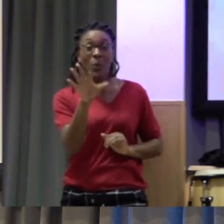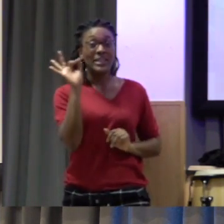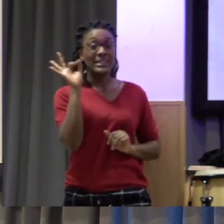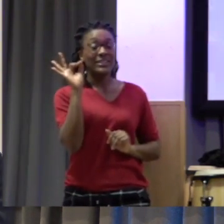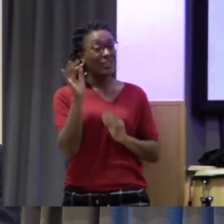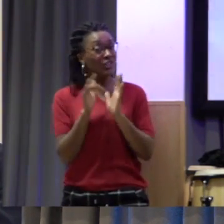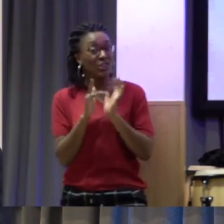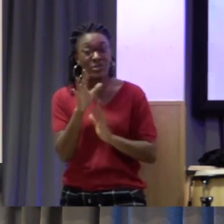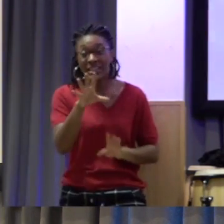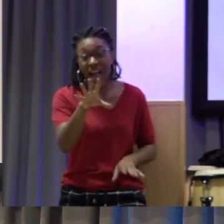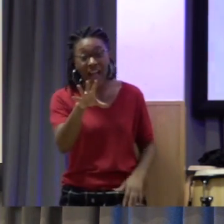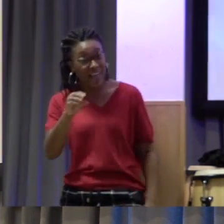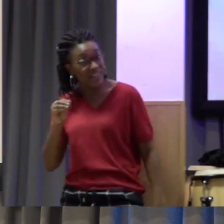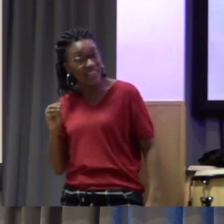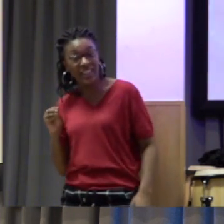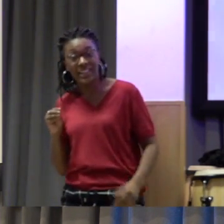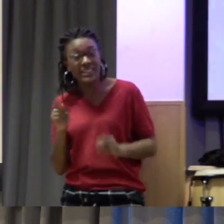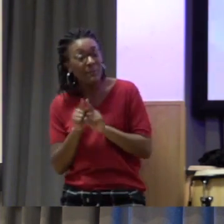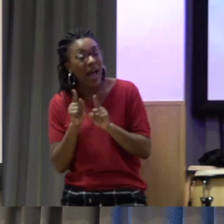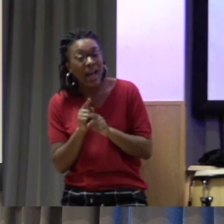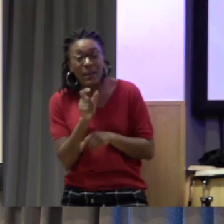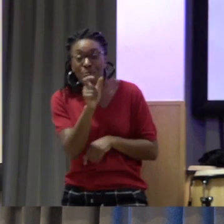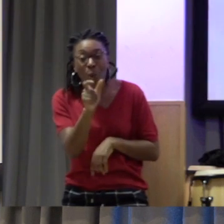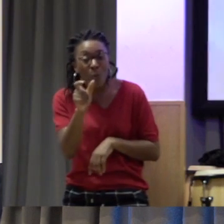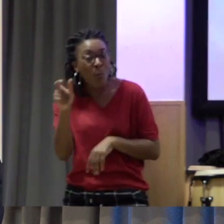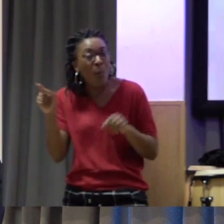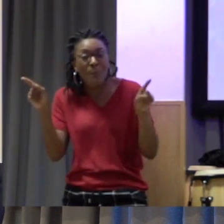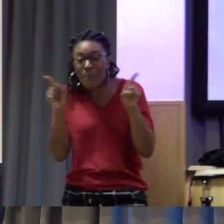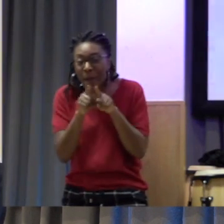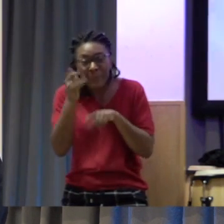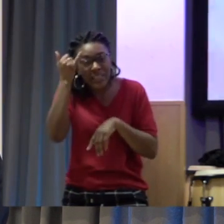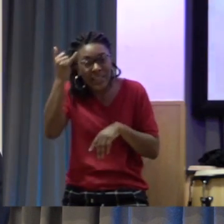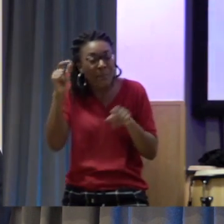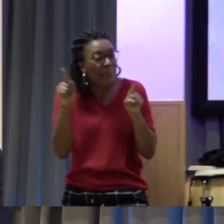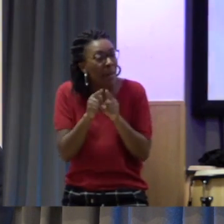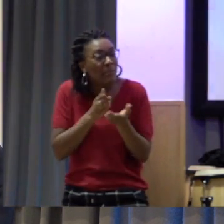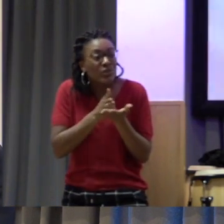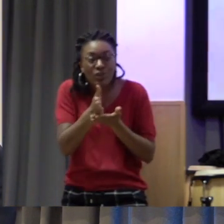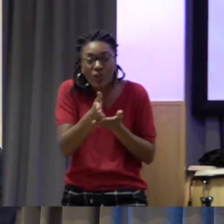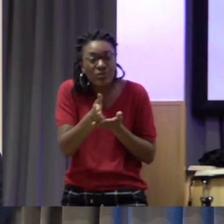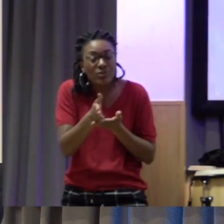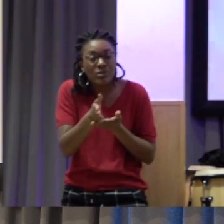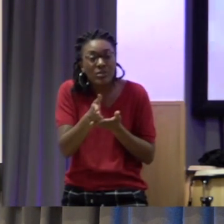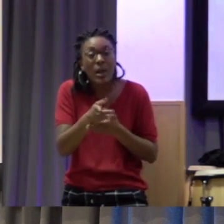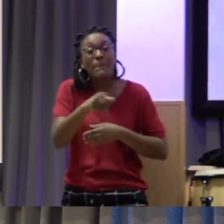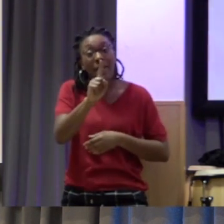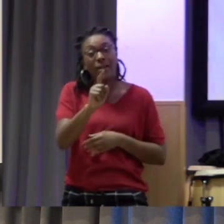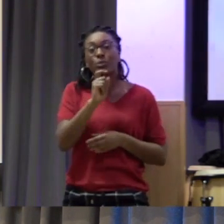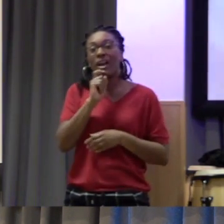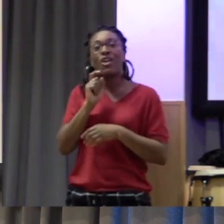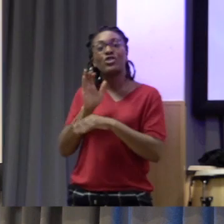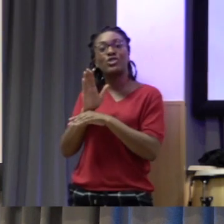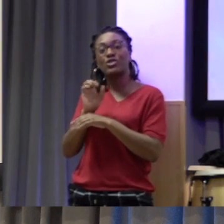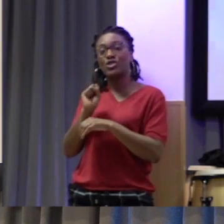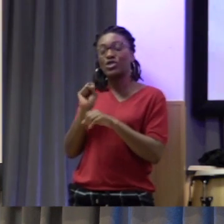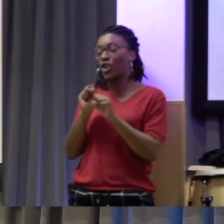invités, si vous voulez. Cela suggère la même idée. Cependant, c'est ce que notre sœur a dit tout à l'heure, l'un